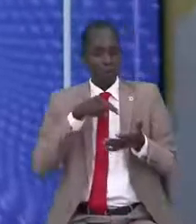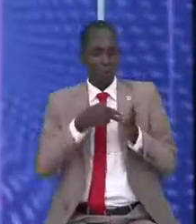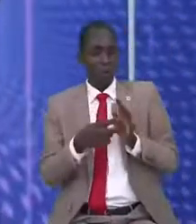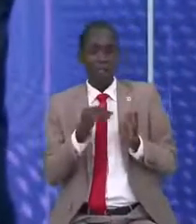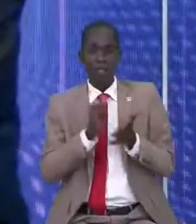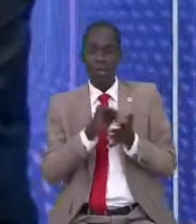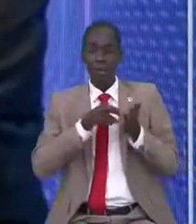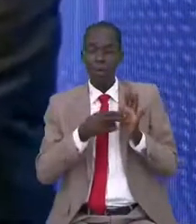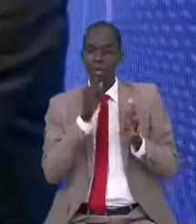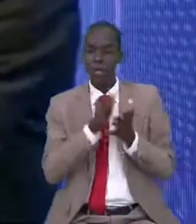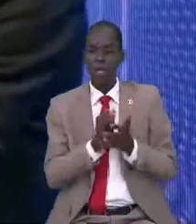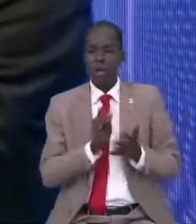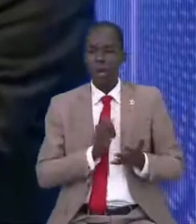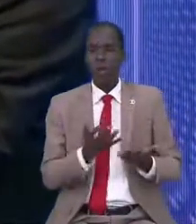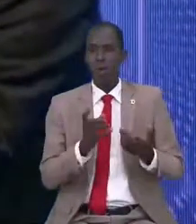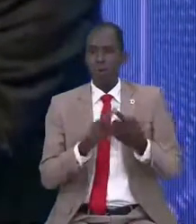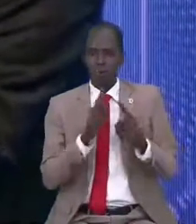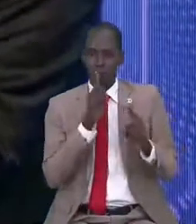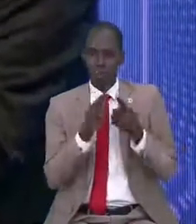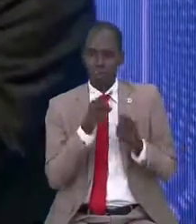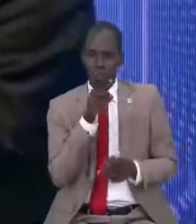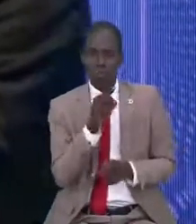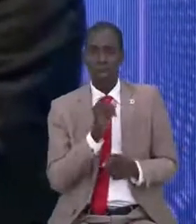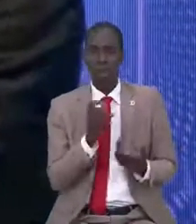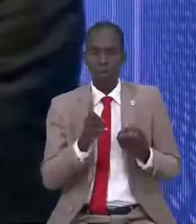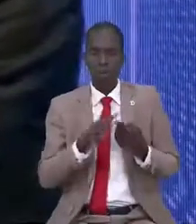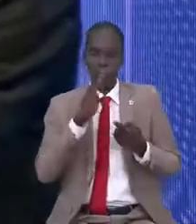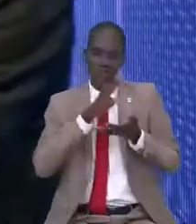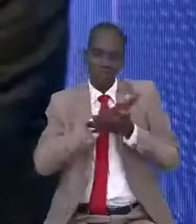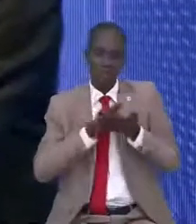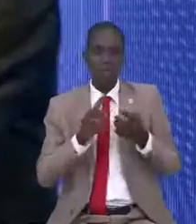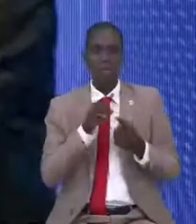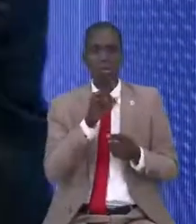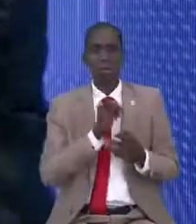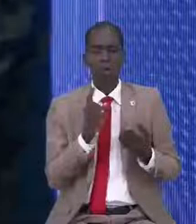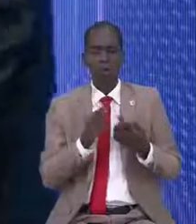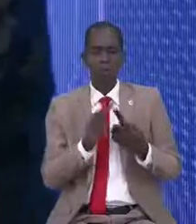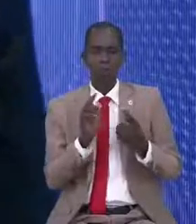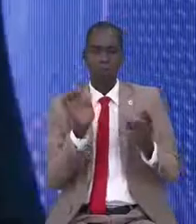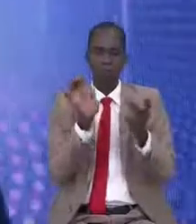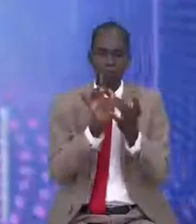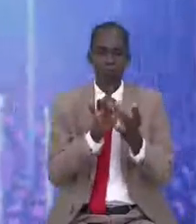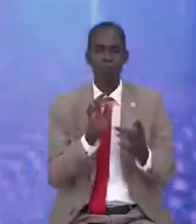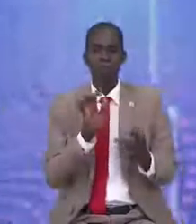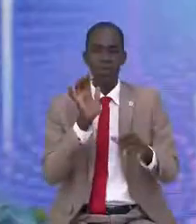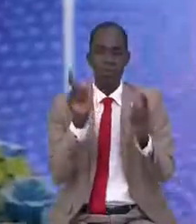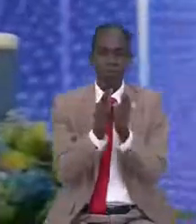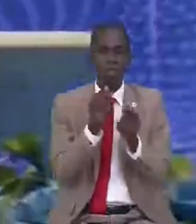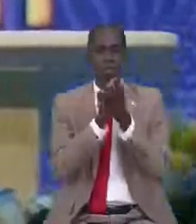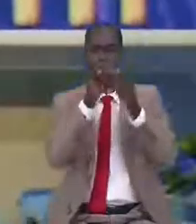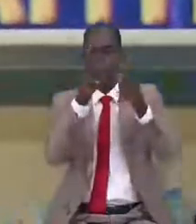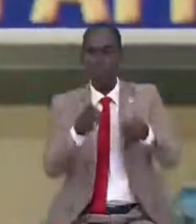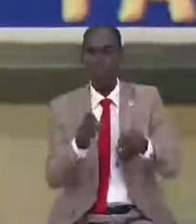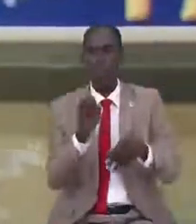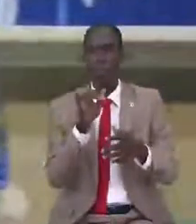que je vais lui parler, je lui serai bon, je vais l'atteindre, je vais lui